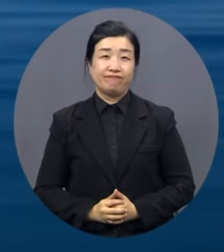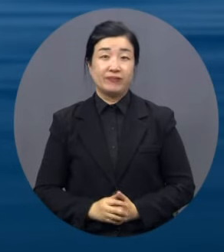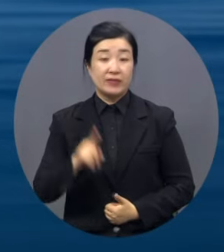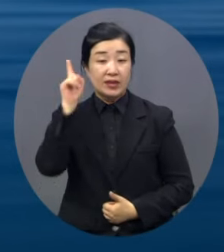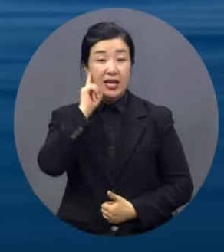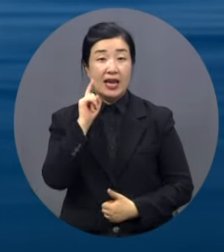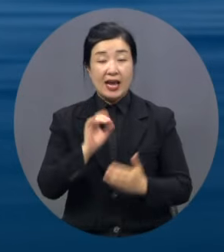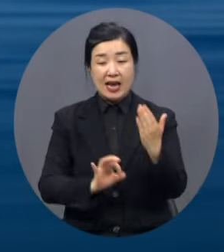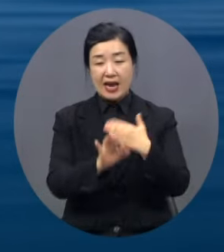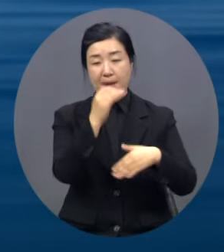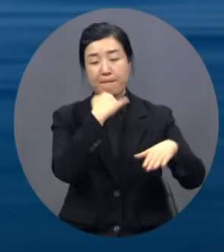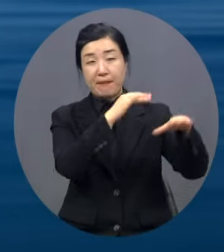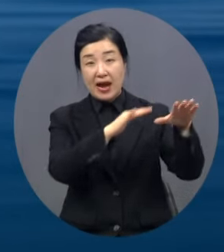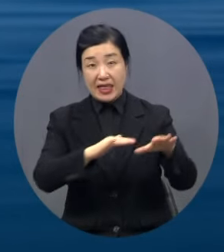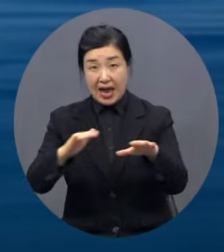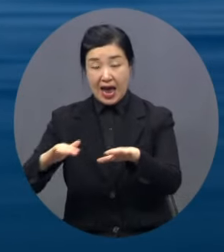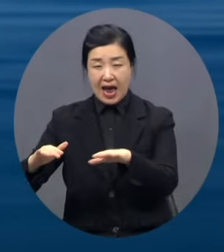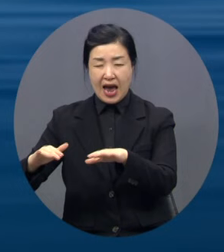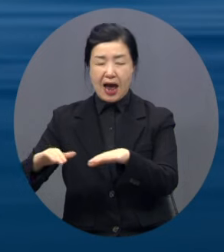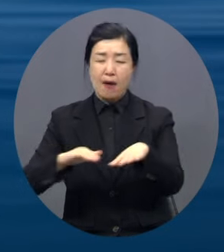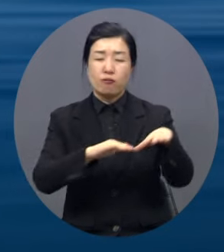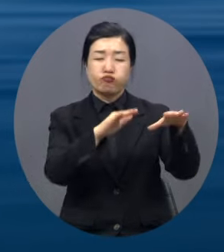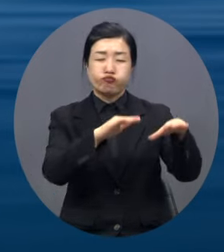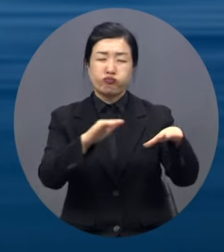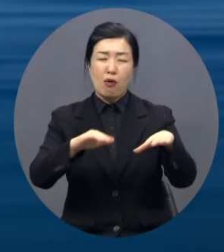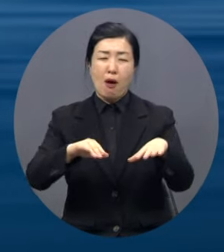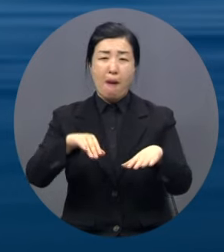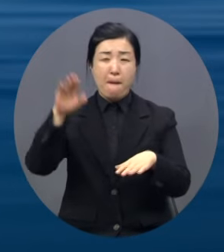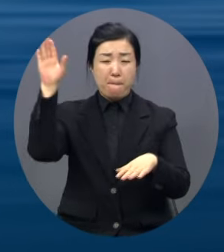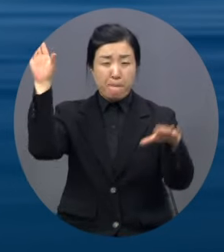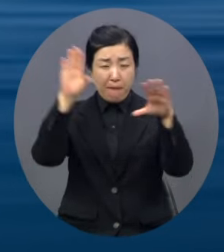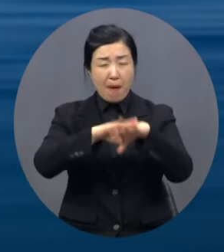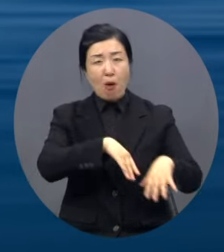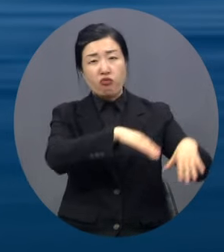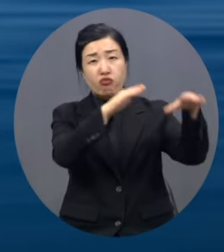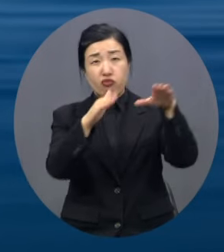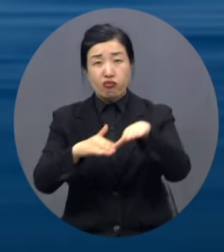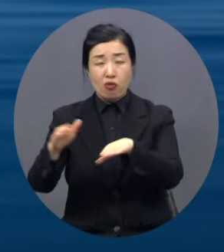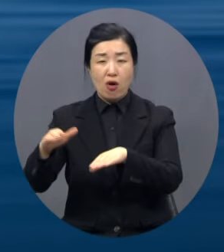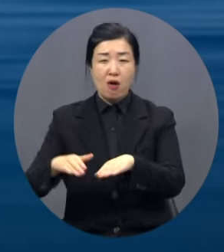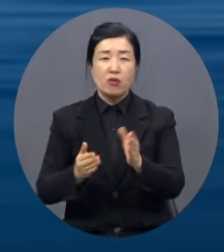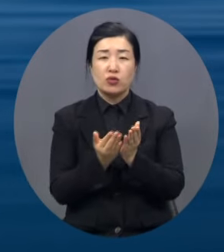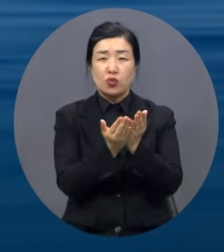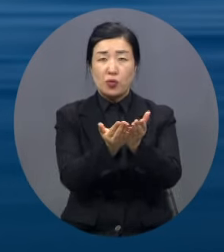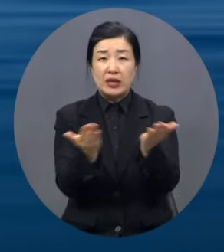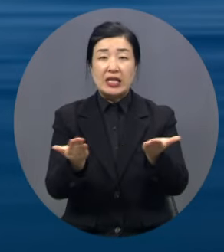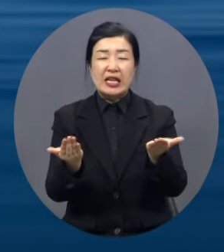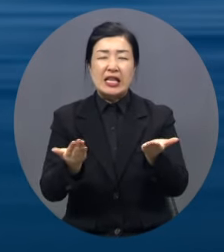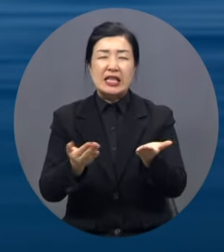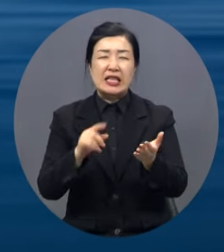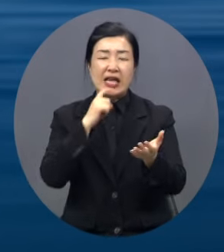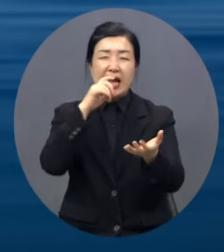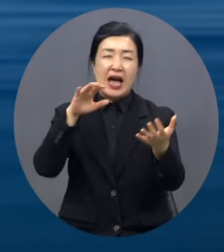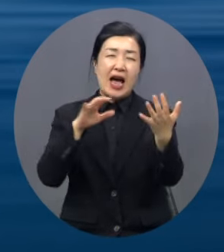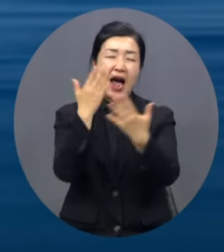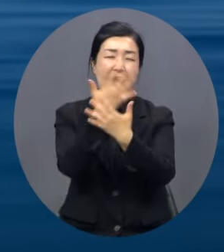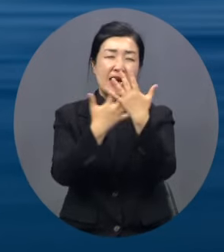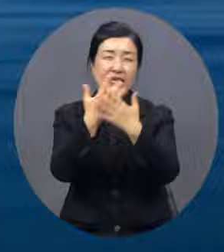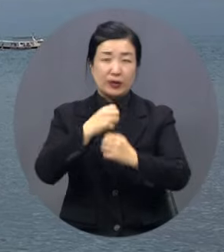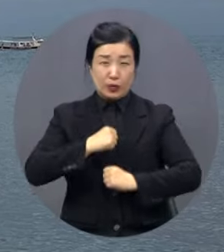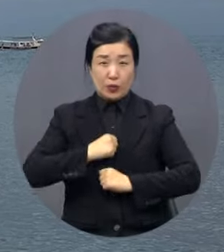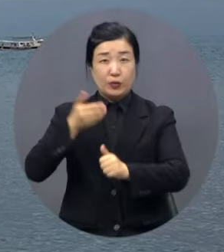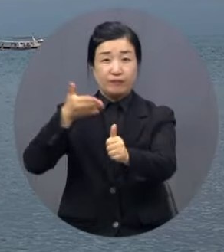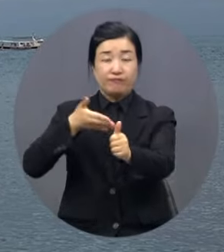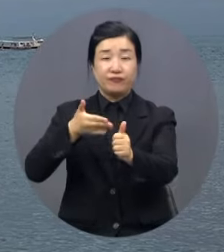내일 바다의 물결은 잔잔하게요 밤부터 차차 높아지겠습니다 항해하거나 조업하는 선박은 안개에도 유의하시기